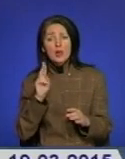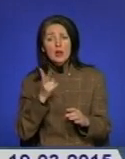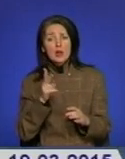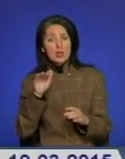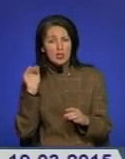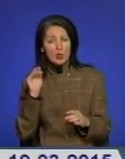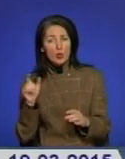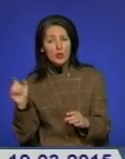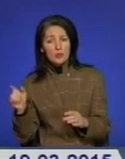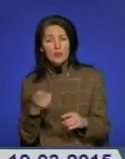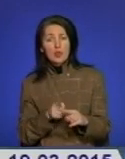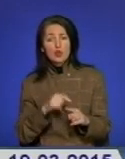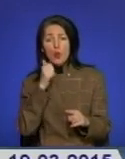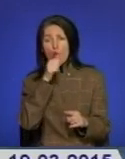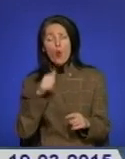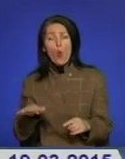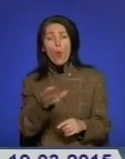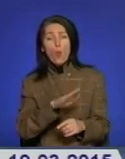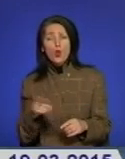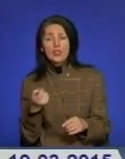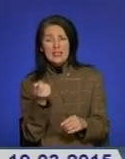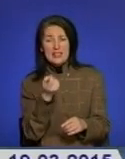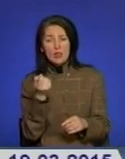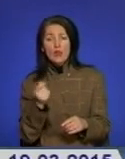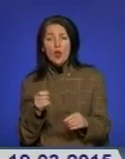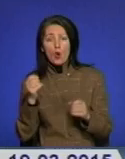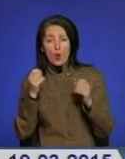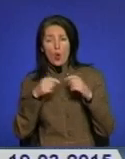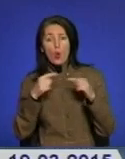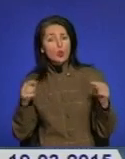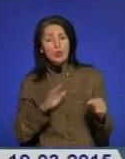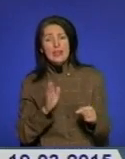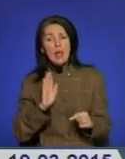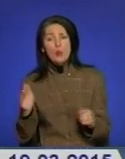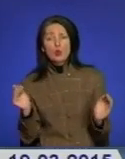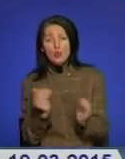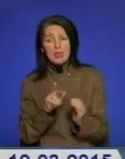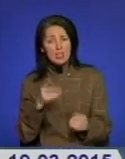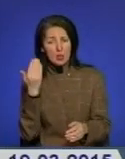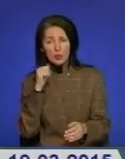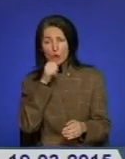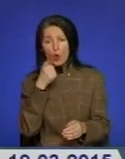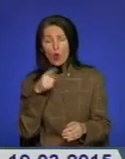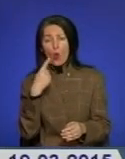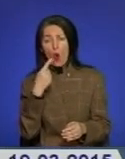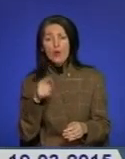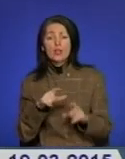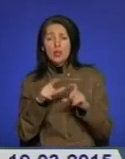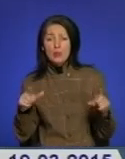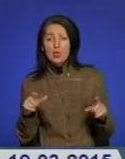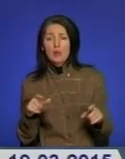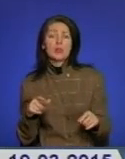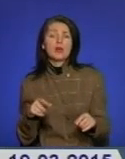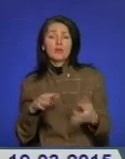Цього року площі зернових культур не будуть меншими, ніж минулоріч, запевняють у Департаменті агропромислового розвитку